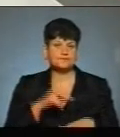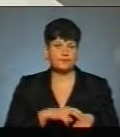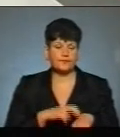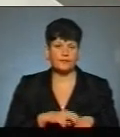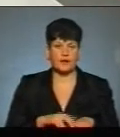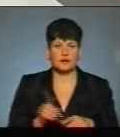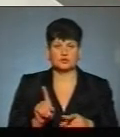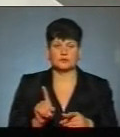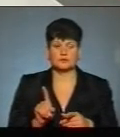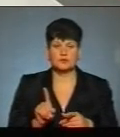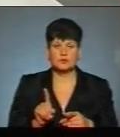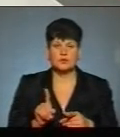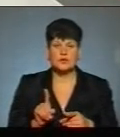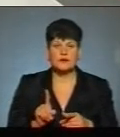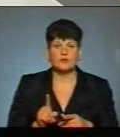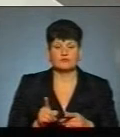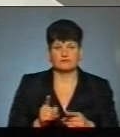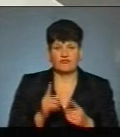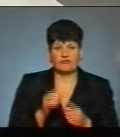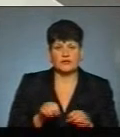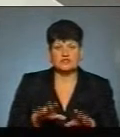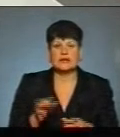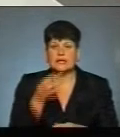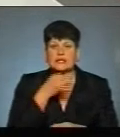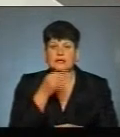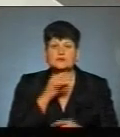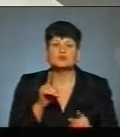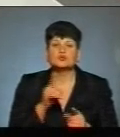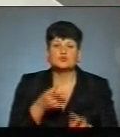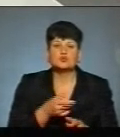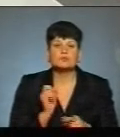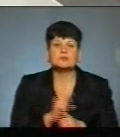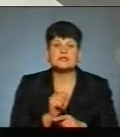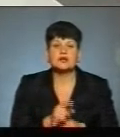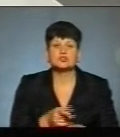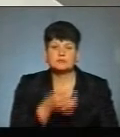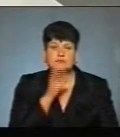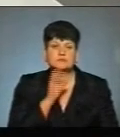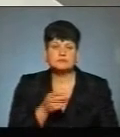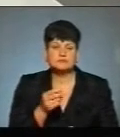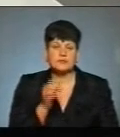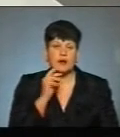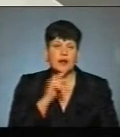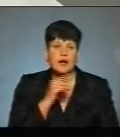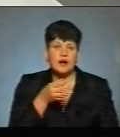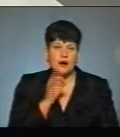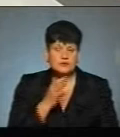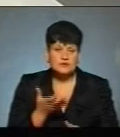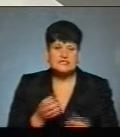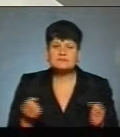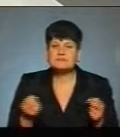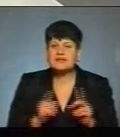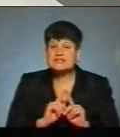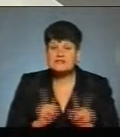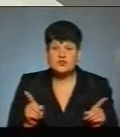щоб узгоджувати ті чи інші препарати, які їм необхідно призначати. Наголошую, що специфічного лікування